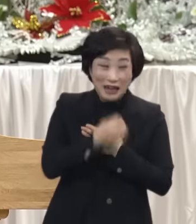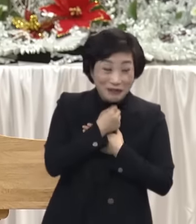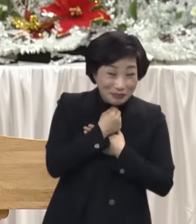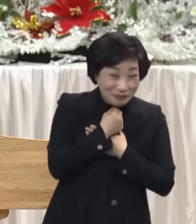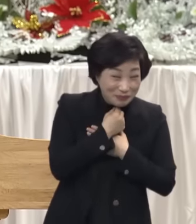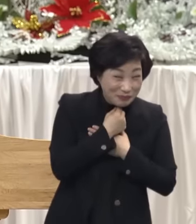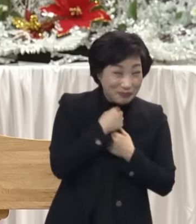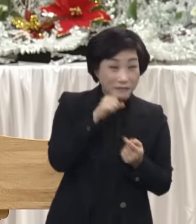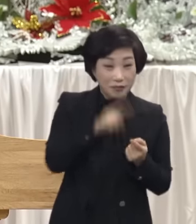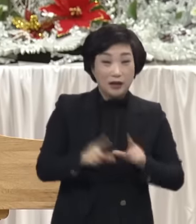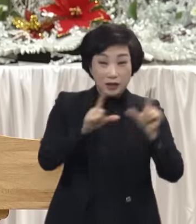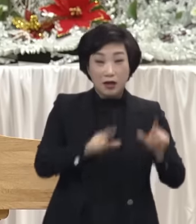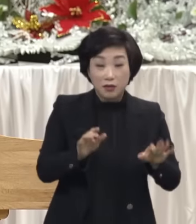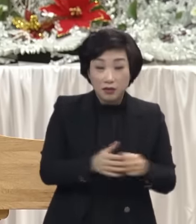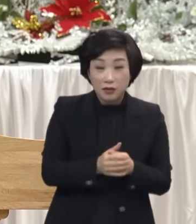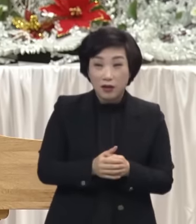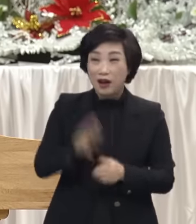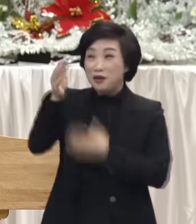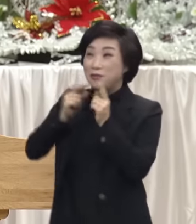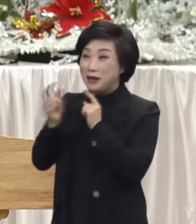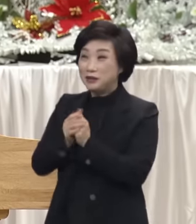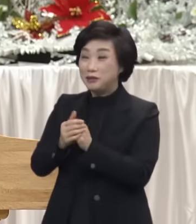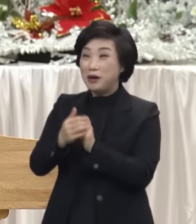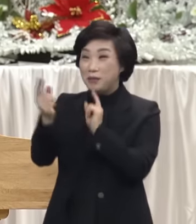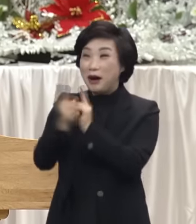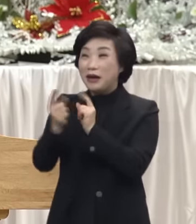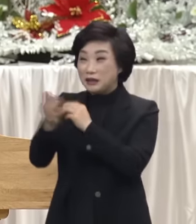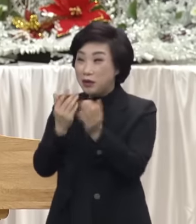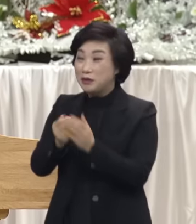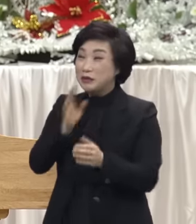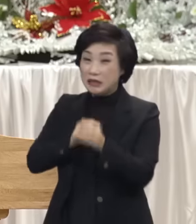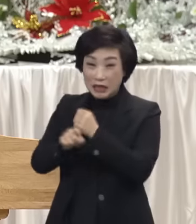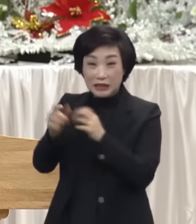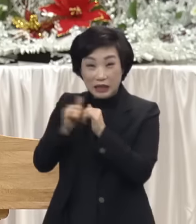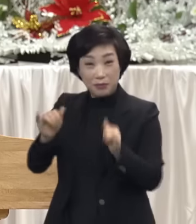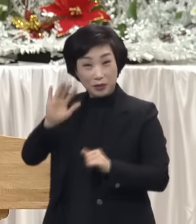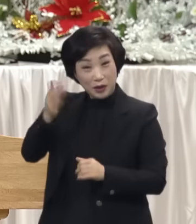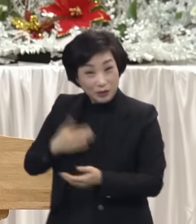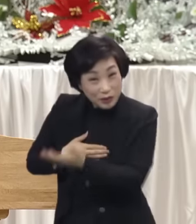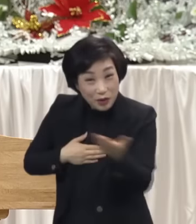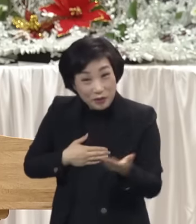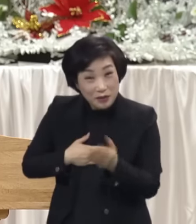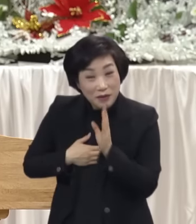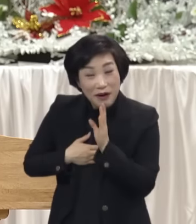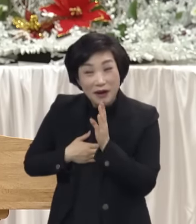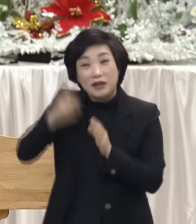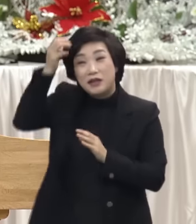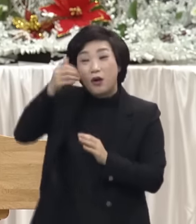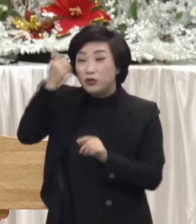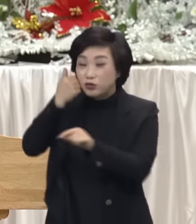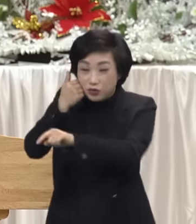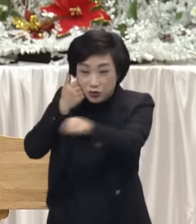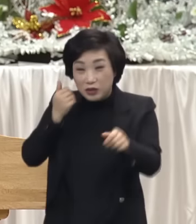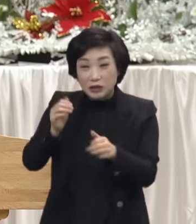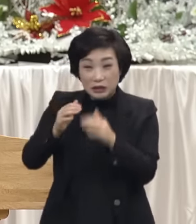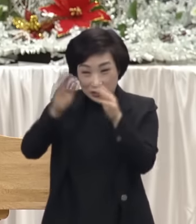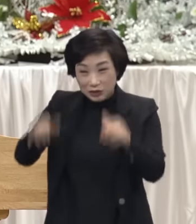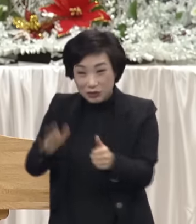정욕하고 살다가 내가 하나님 말씀을 만나 진짜 진리의 사람이 되니까 우리는 영혼의 이웃을 섬기며